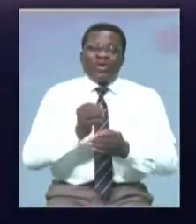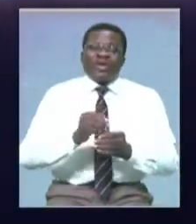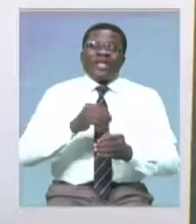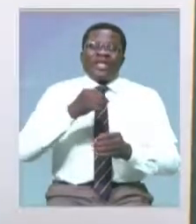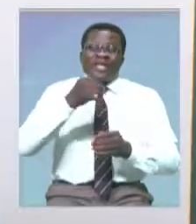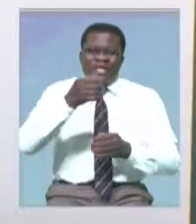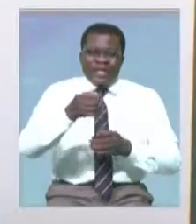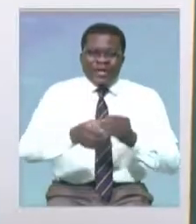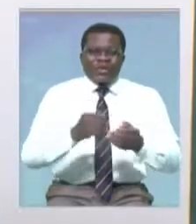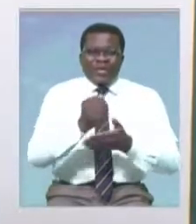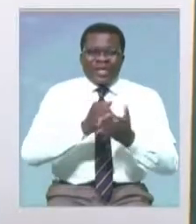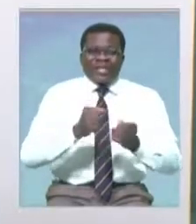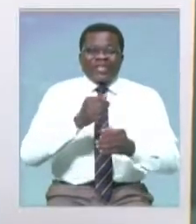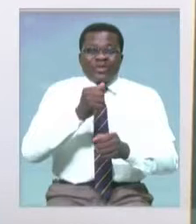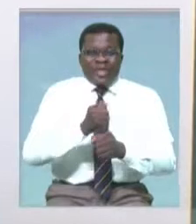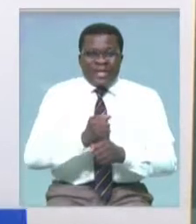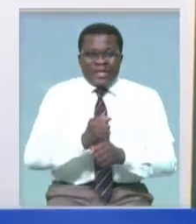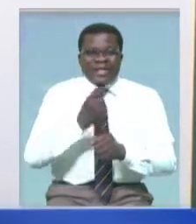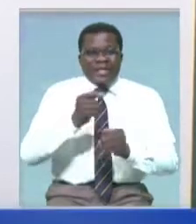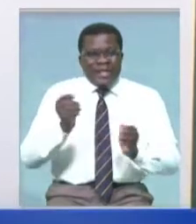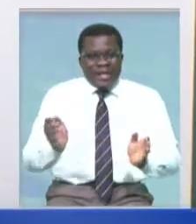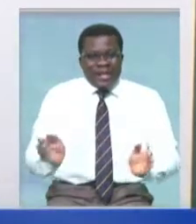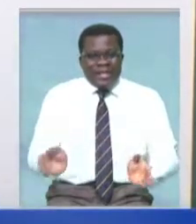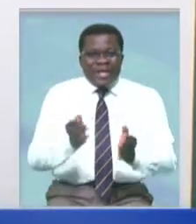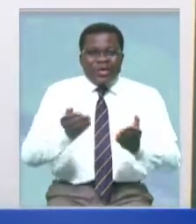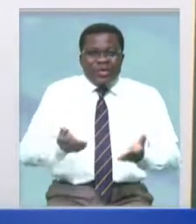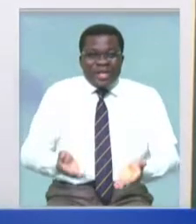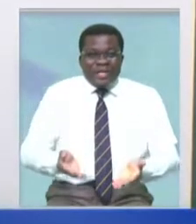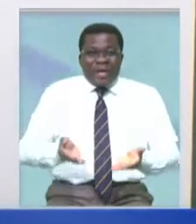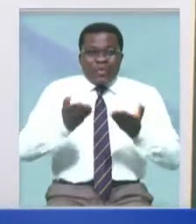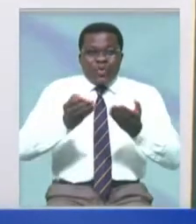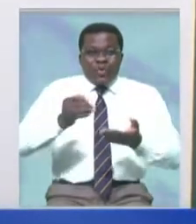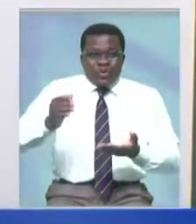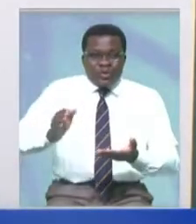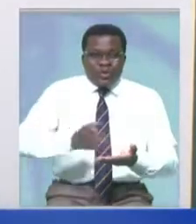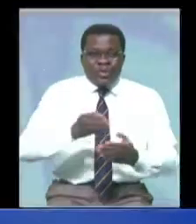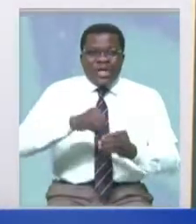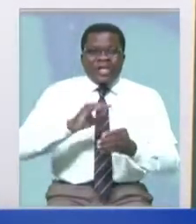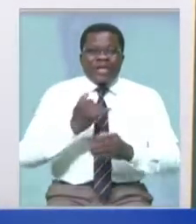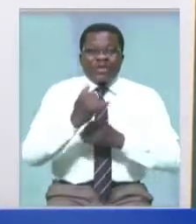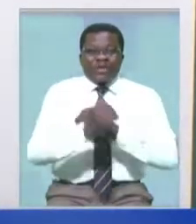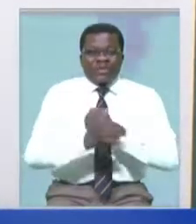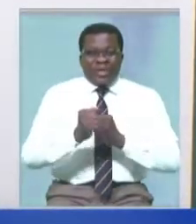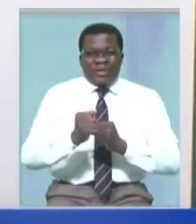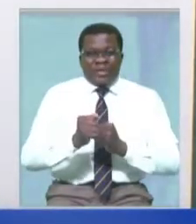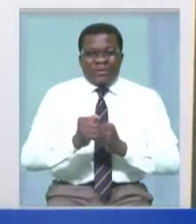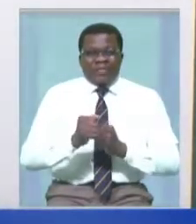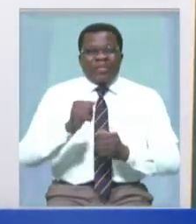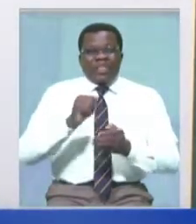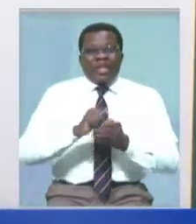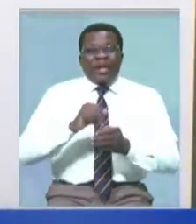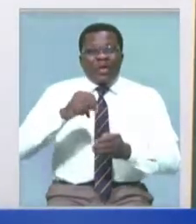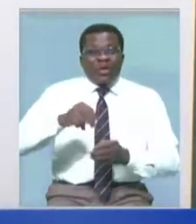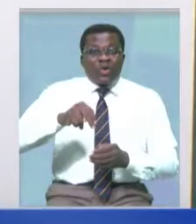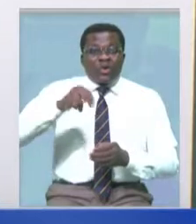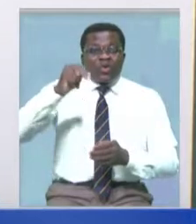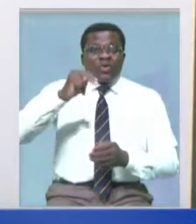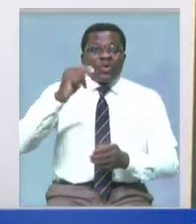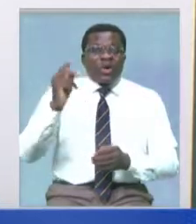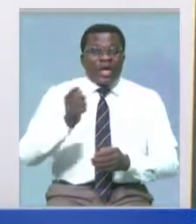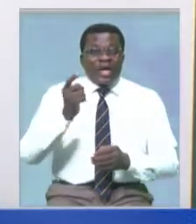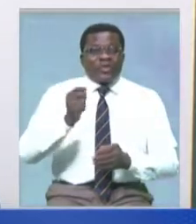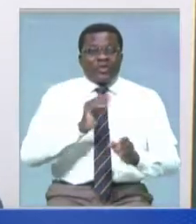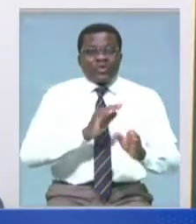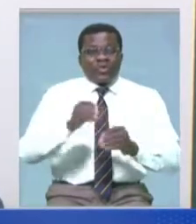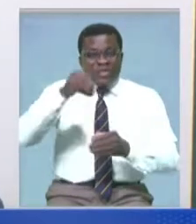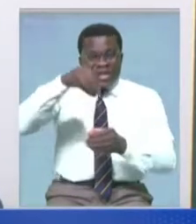récompense l'artiste de l'année et qui encourage la promotion musicale dans notre pays. Le Septentrion a toujours